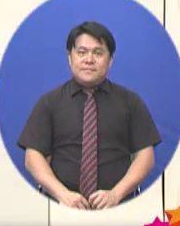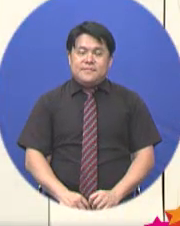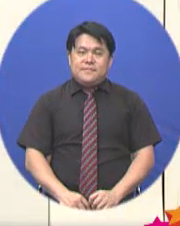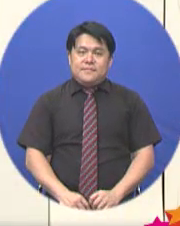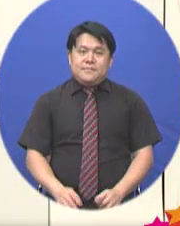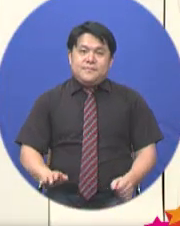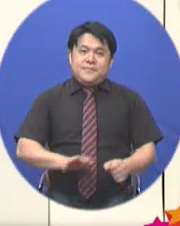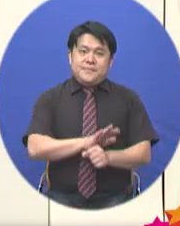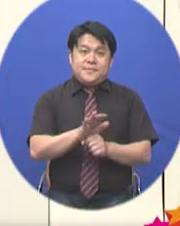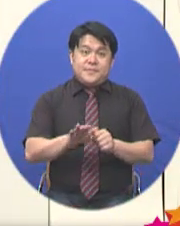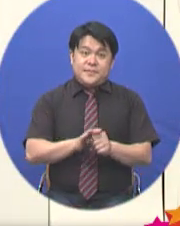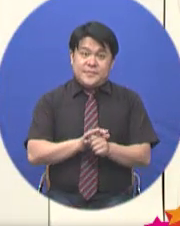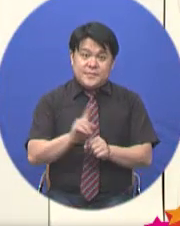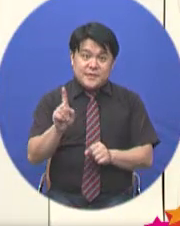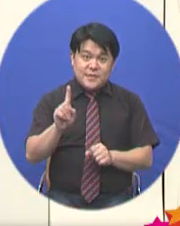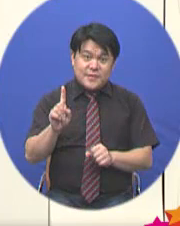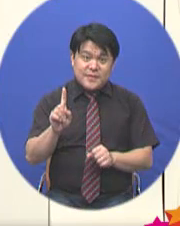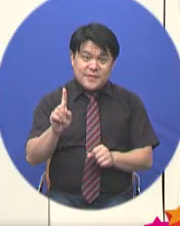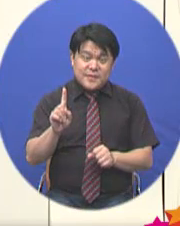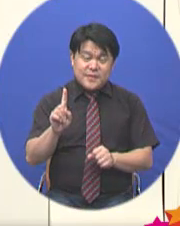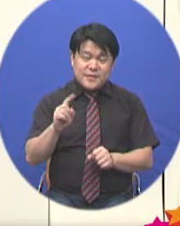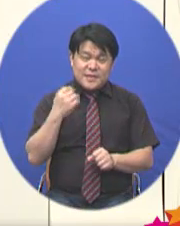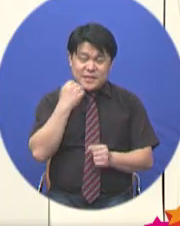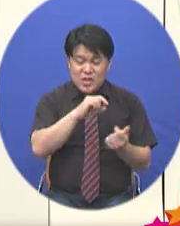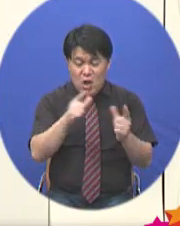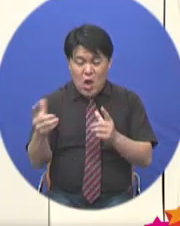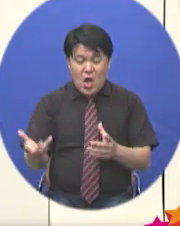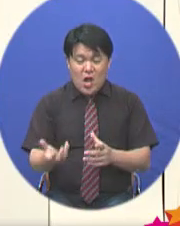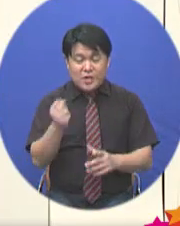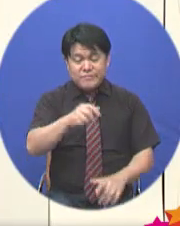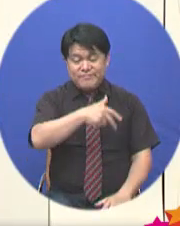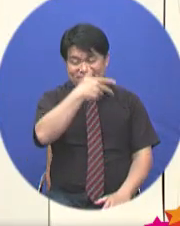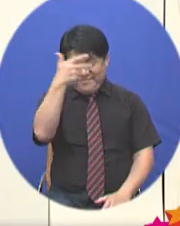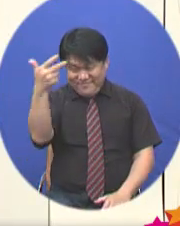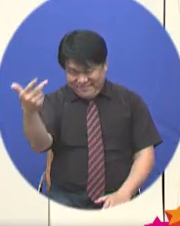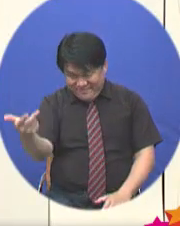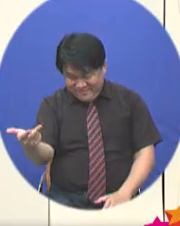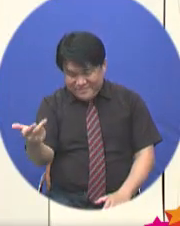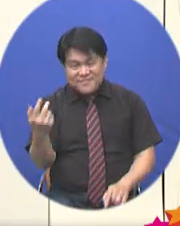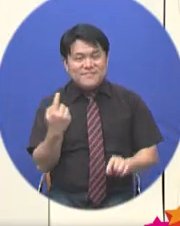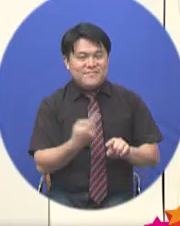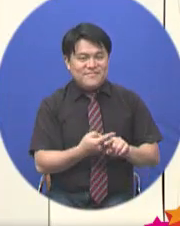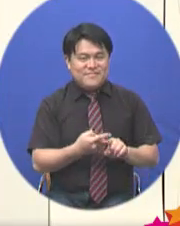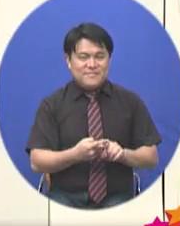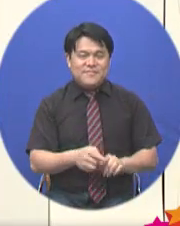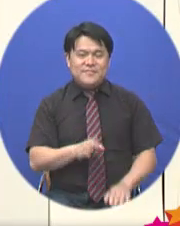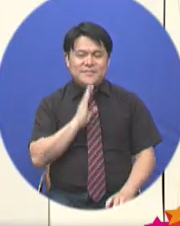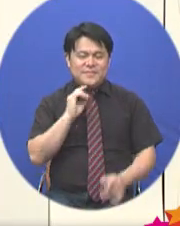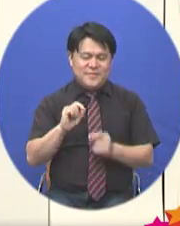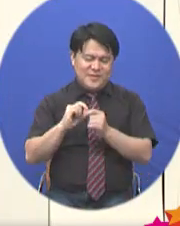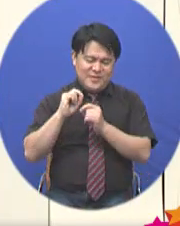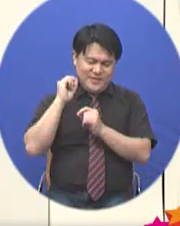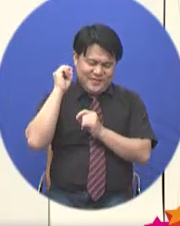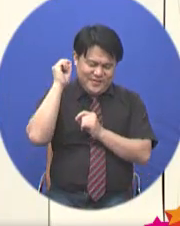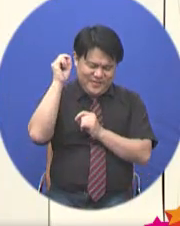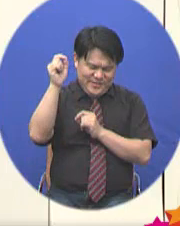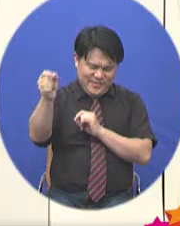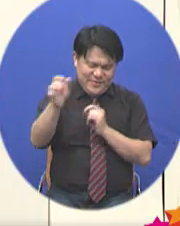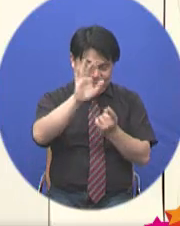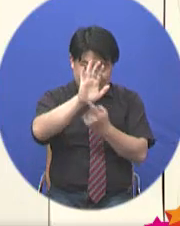네, 사랑은 빨주 놓쳐 파남보 무지개. 네. 이게 참 영원한 노래가 네.